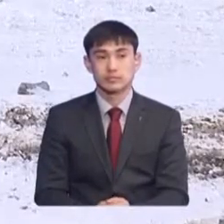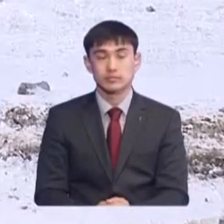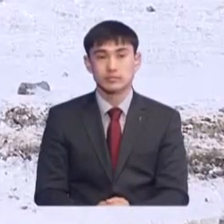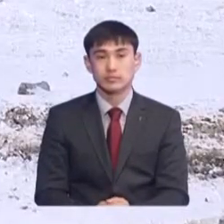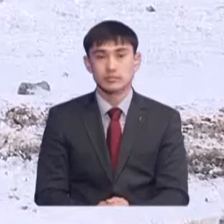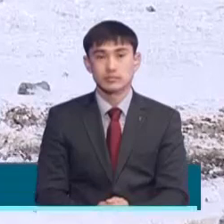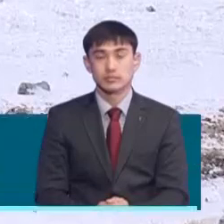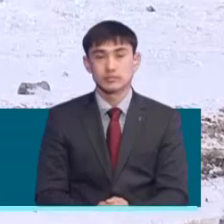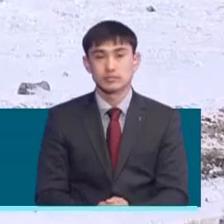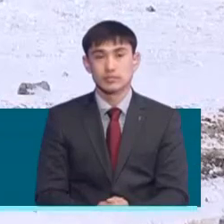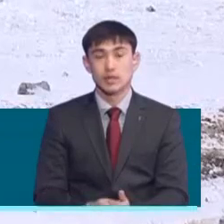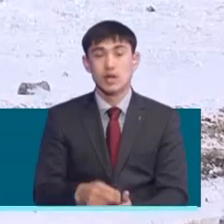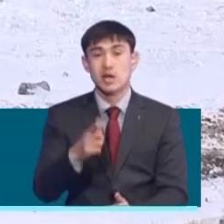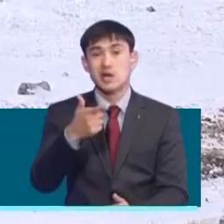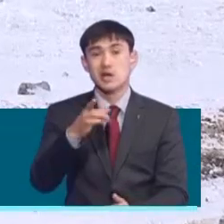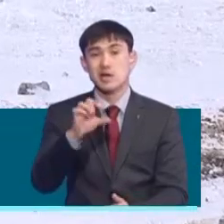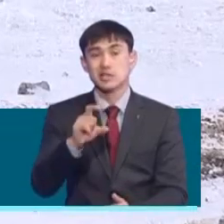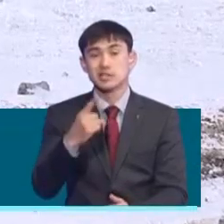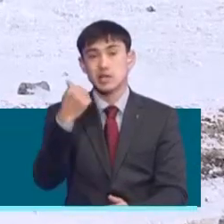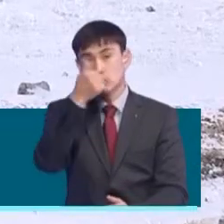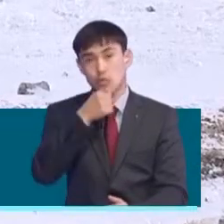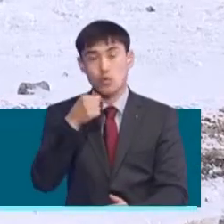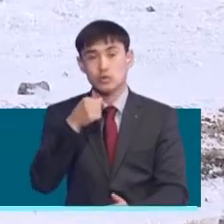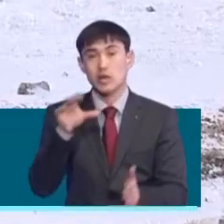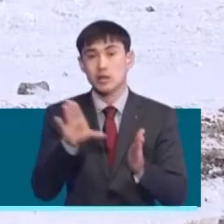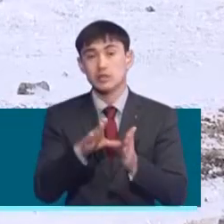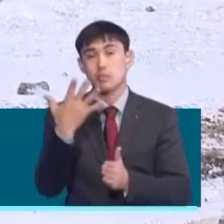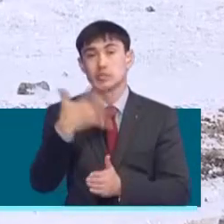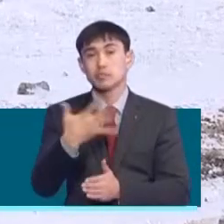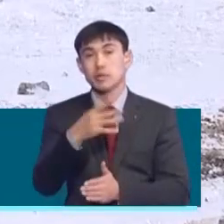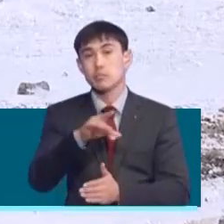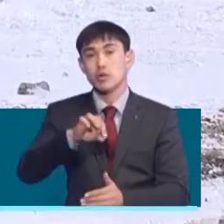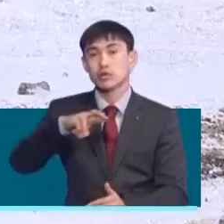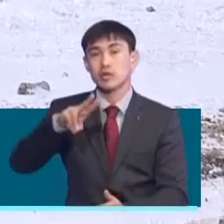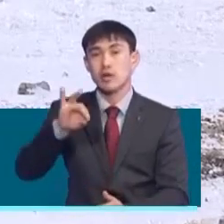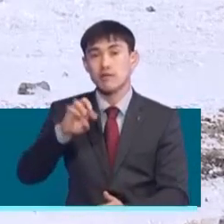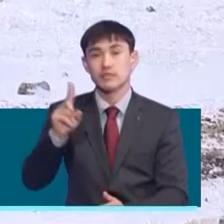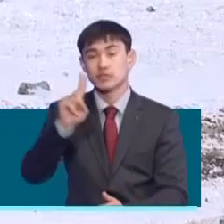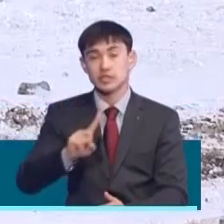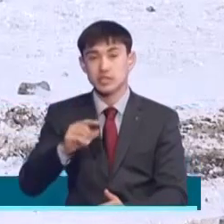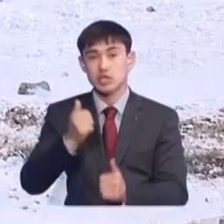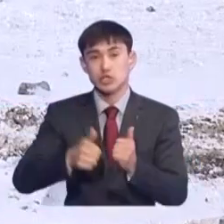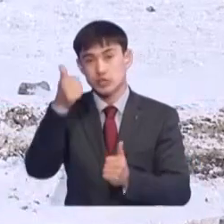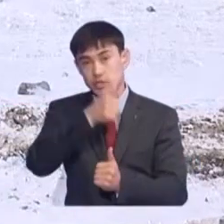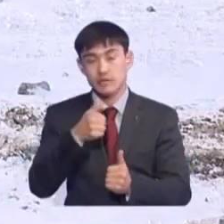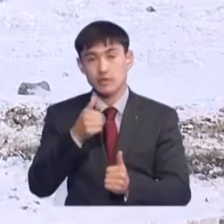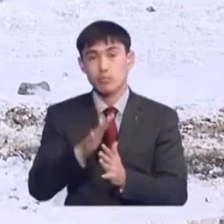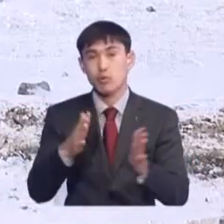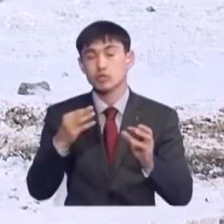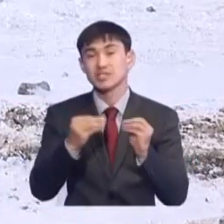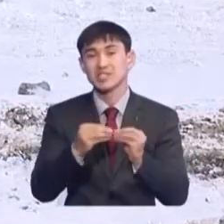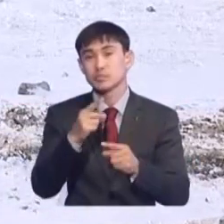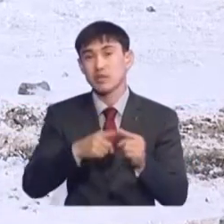года дгз за год вырабатывают электроэнергии на 55 млн киловатт в час ежедневная подача составляет больше